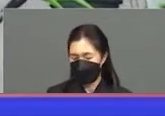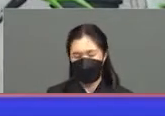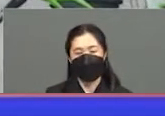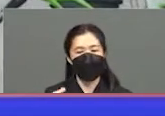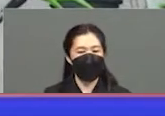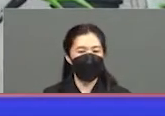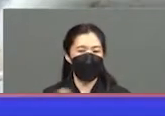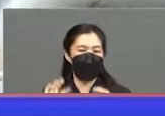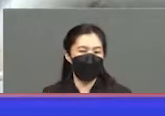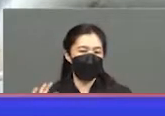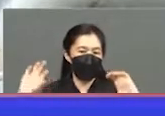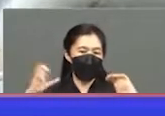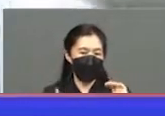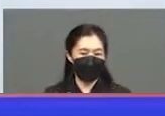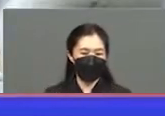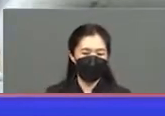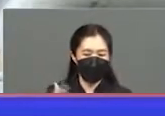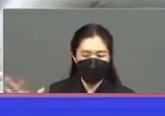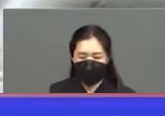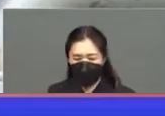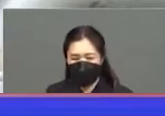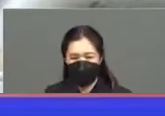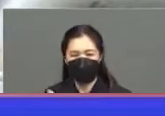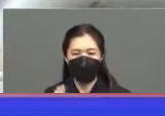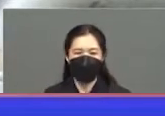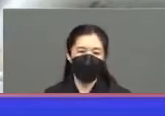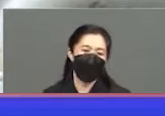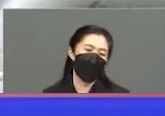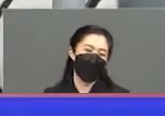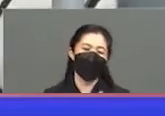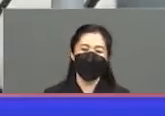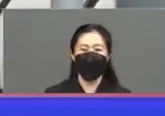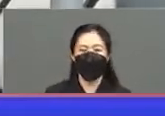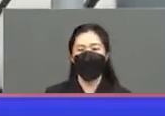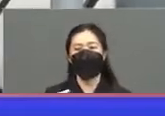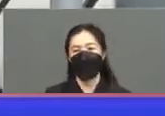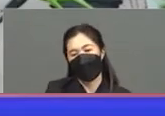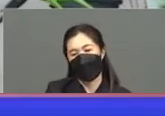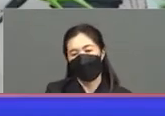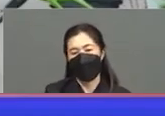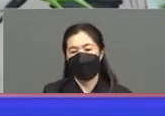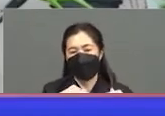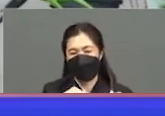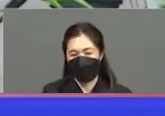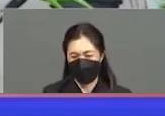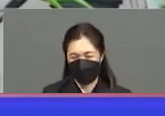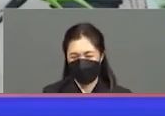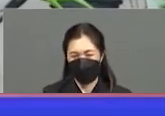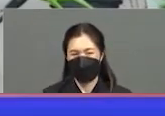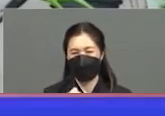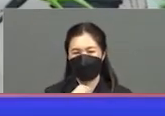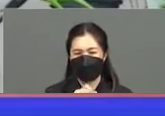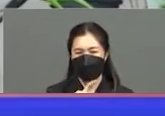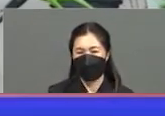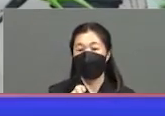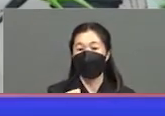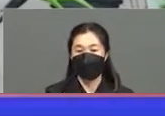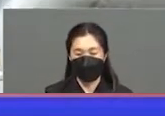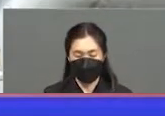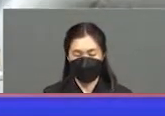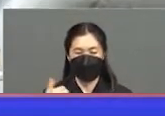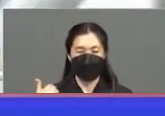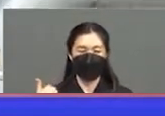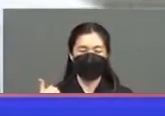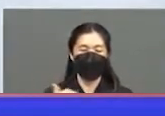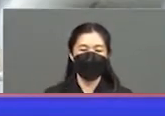ข้อดีบะหมี่สำเร็จรูปขอเอ่ยนามนะครับมาม่าไวๆก็ขึ้นไปแล้วเนี่ยถึงกล่องและ